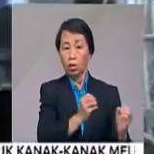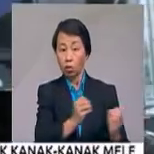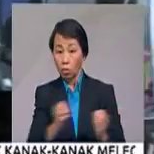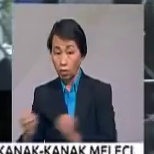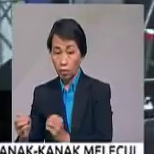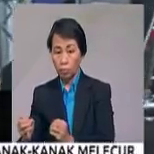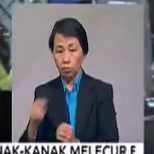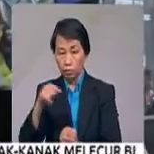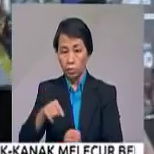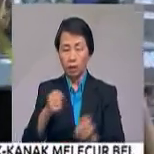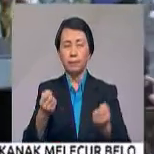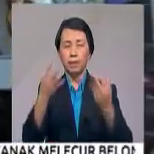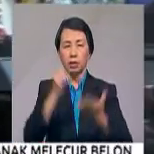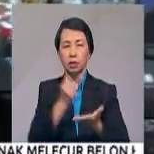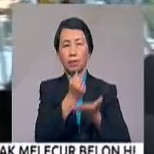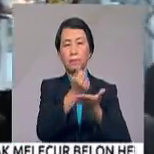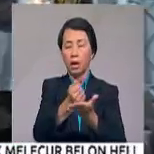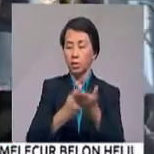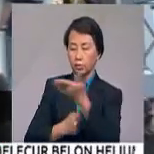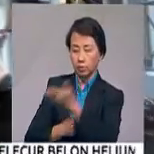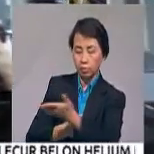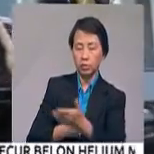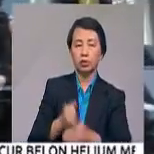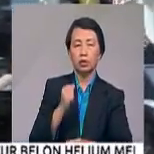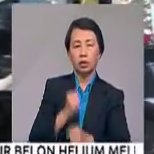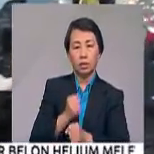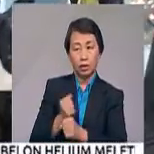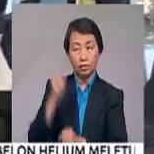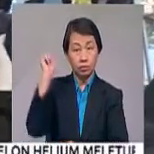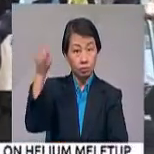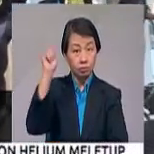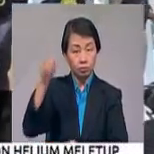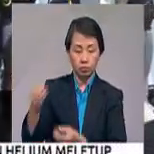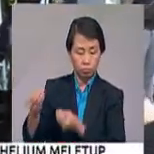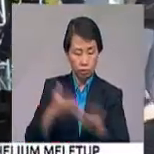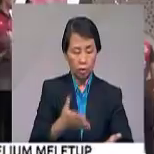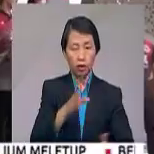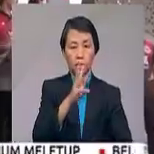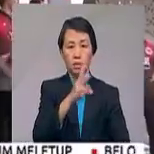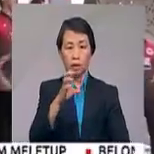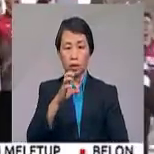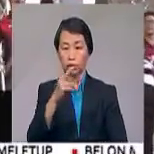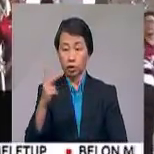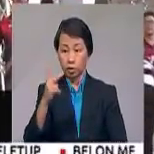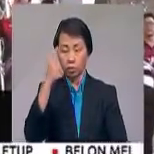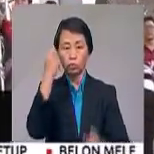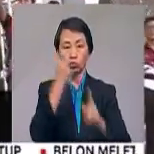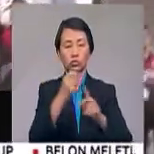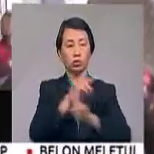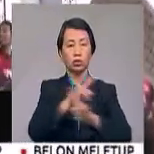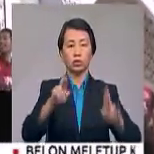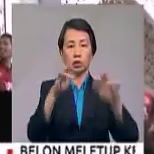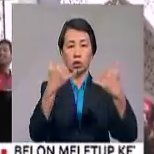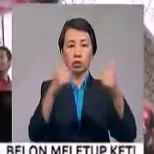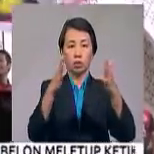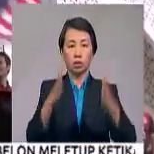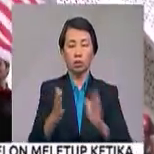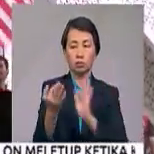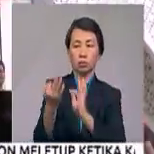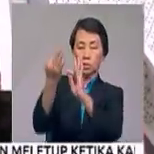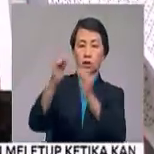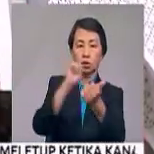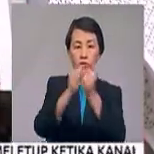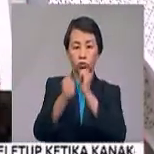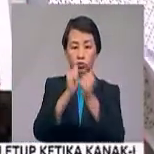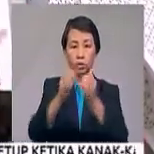organisasi yang banyak membantu sepanjang kariernya disalurkan RM600,000 untuk tujuan persediaan atlet bagi menghadapi